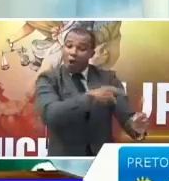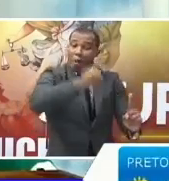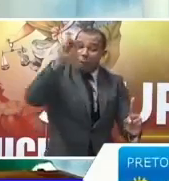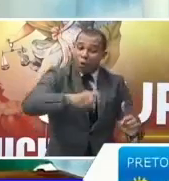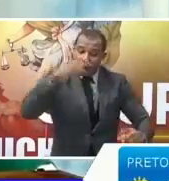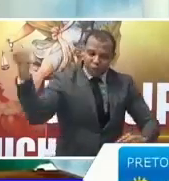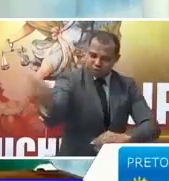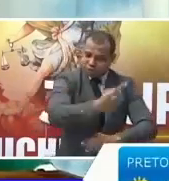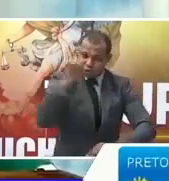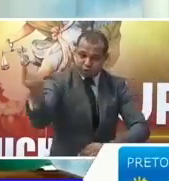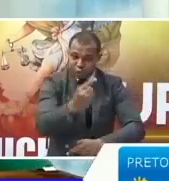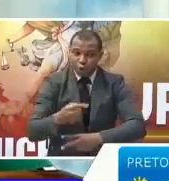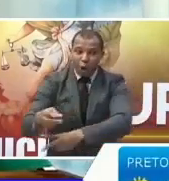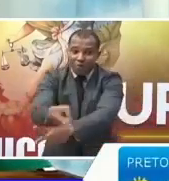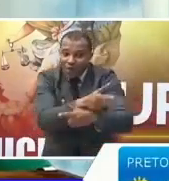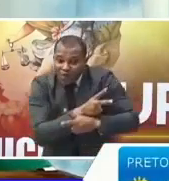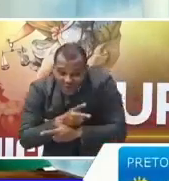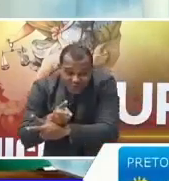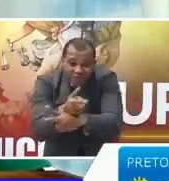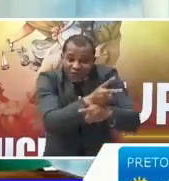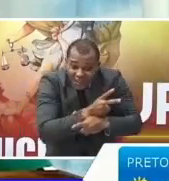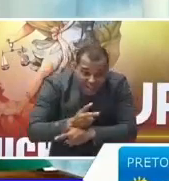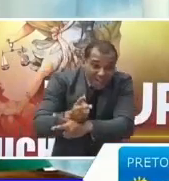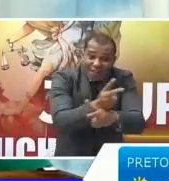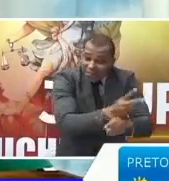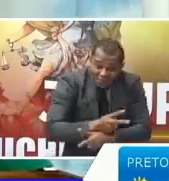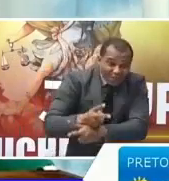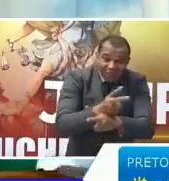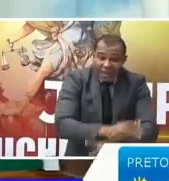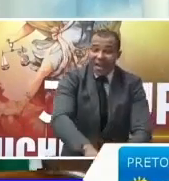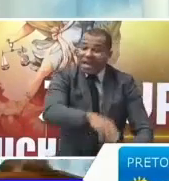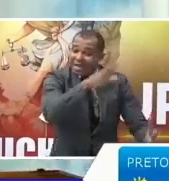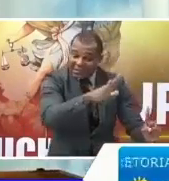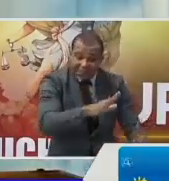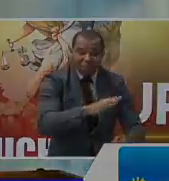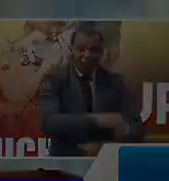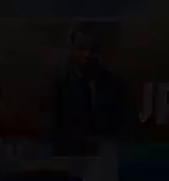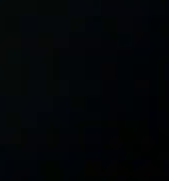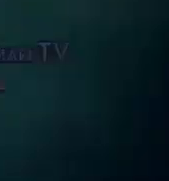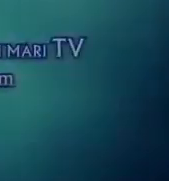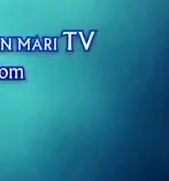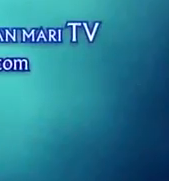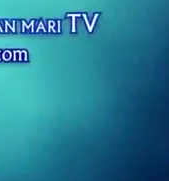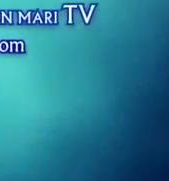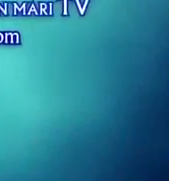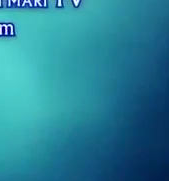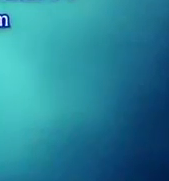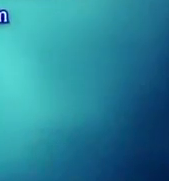fois voyez le remettre moi pour mettre dans un bel choral selon l'âge pour continuer veiller.